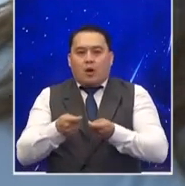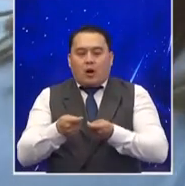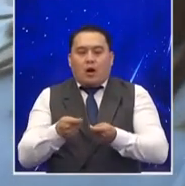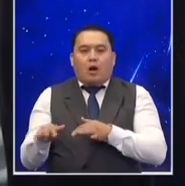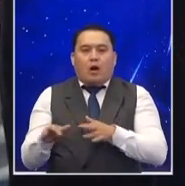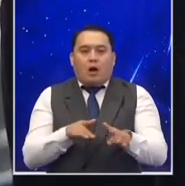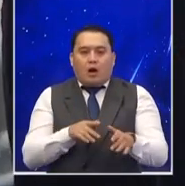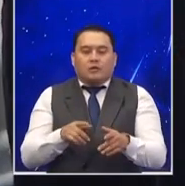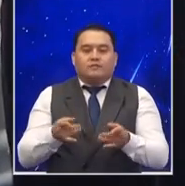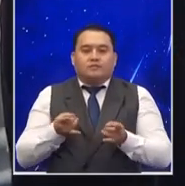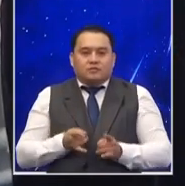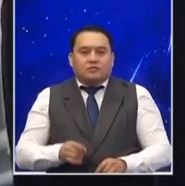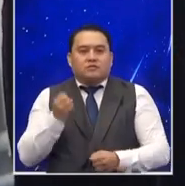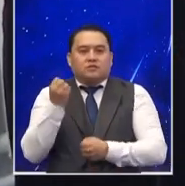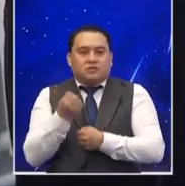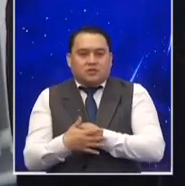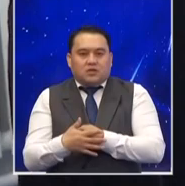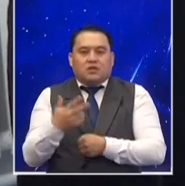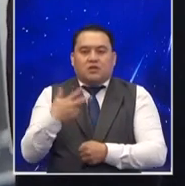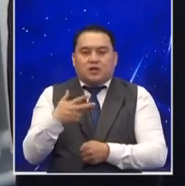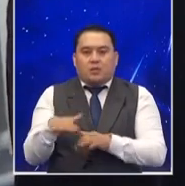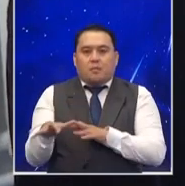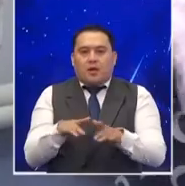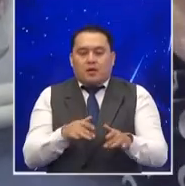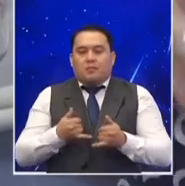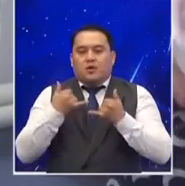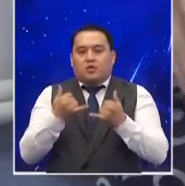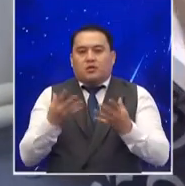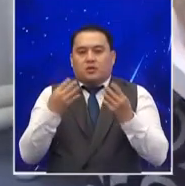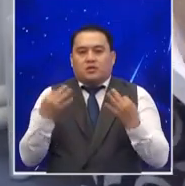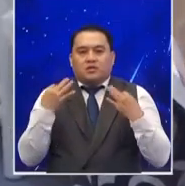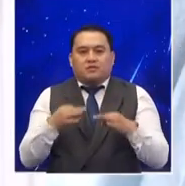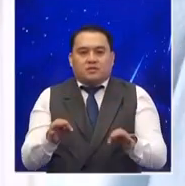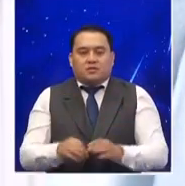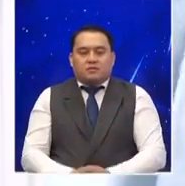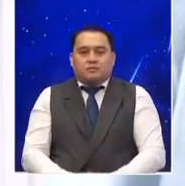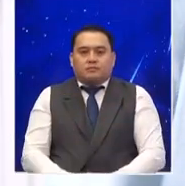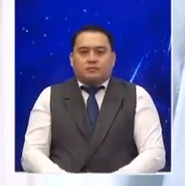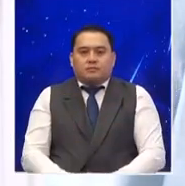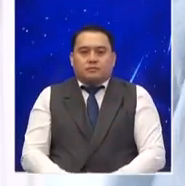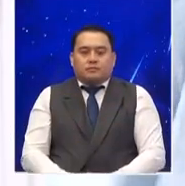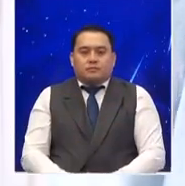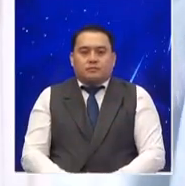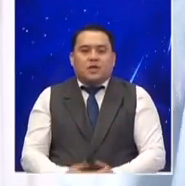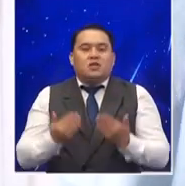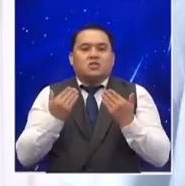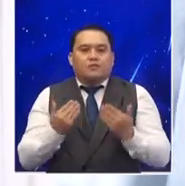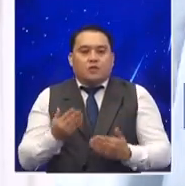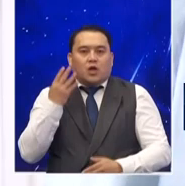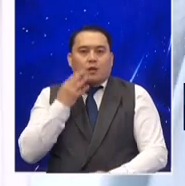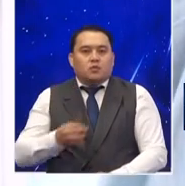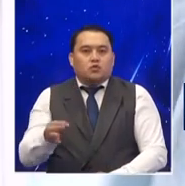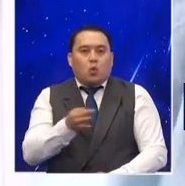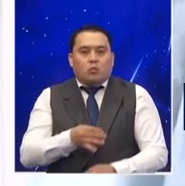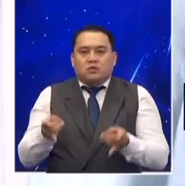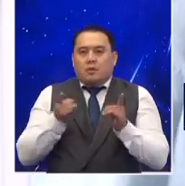данная акция в перинатальном центре – одно из 30 мероприятий, приуроченных ко Дню независимости. Сегодня по Алматинской области в